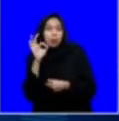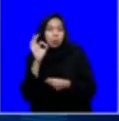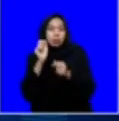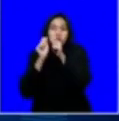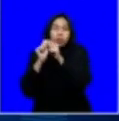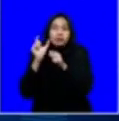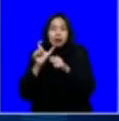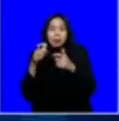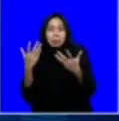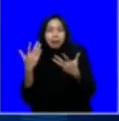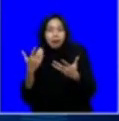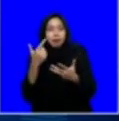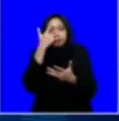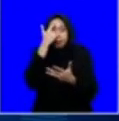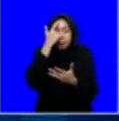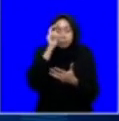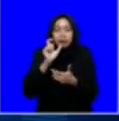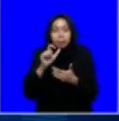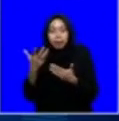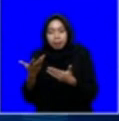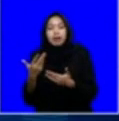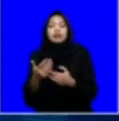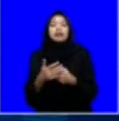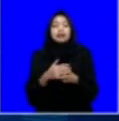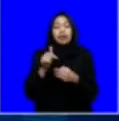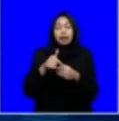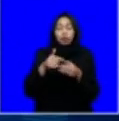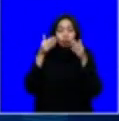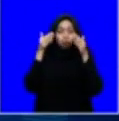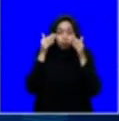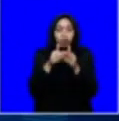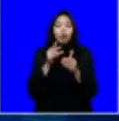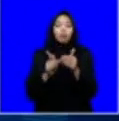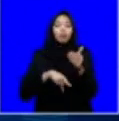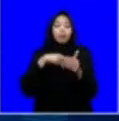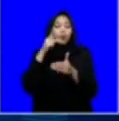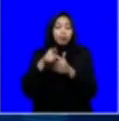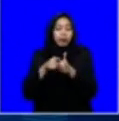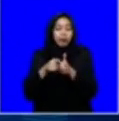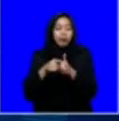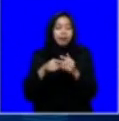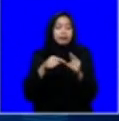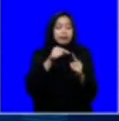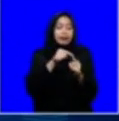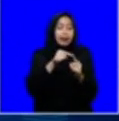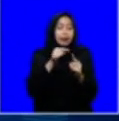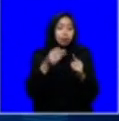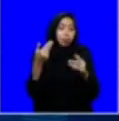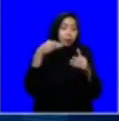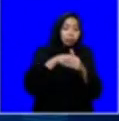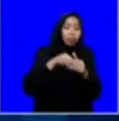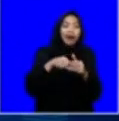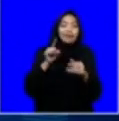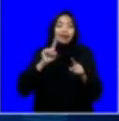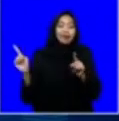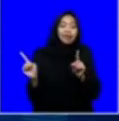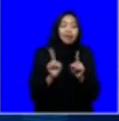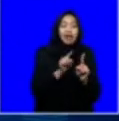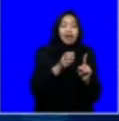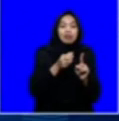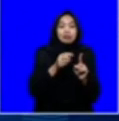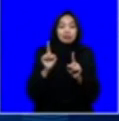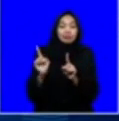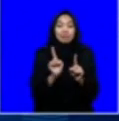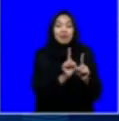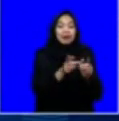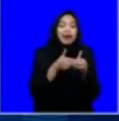ini adalah project base, ya, fully project base, dan dengan pembimbing atau mentor yang full time. Jadi ini program luar biasa untuk